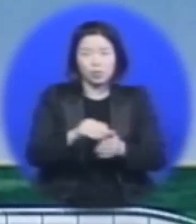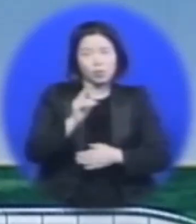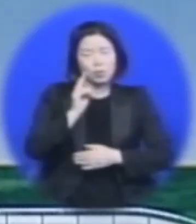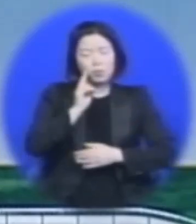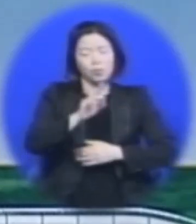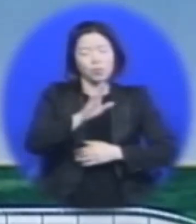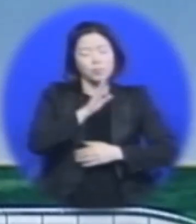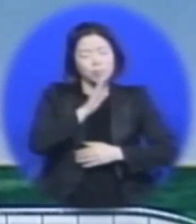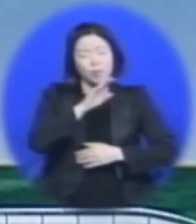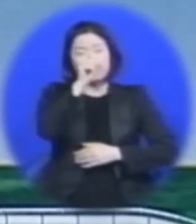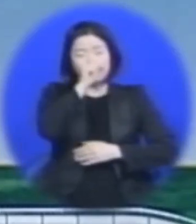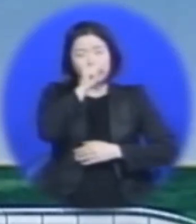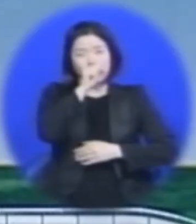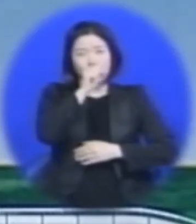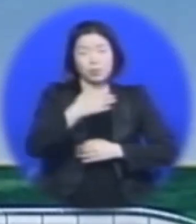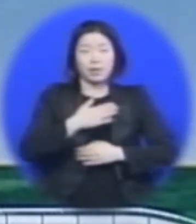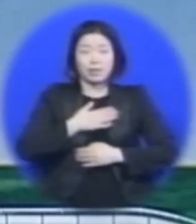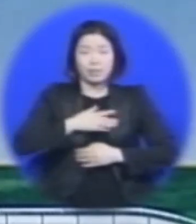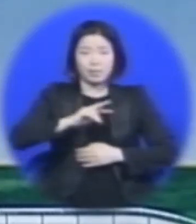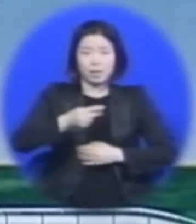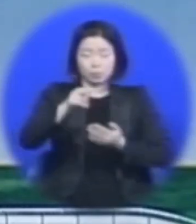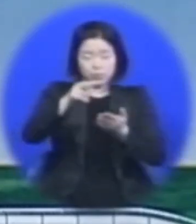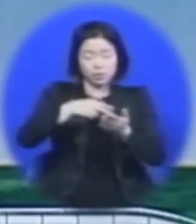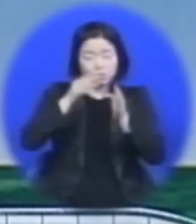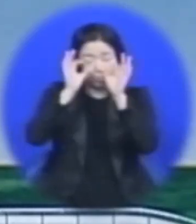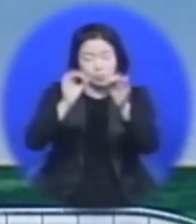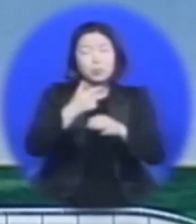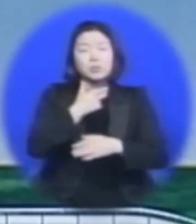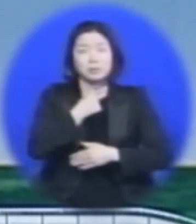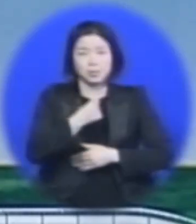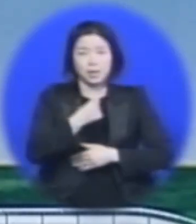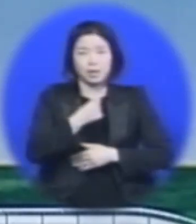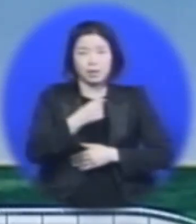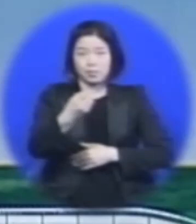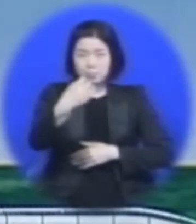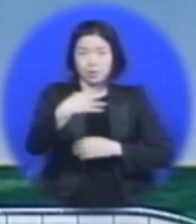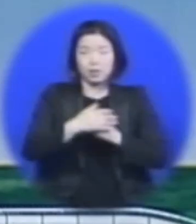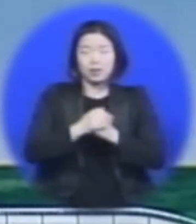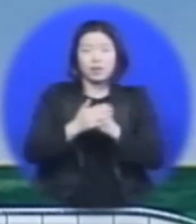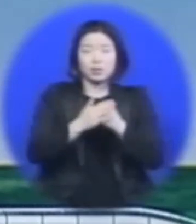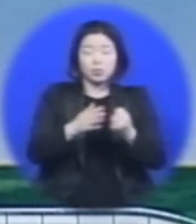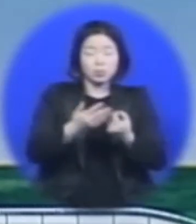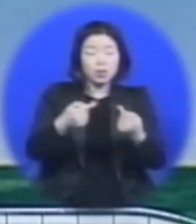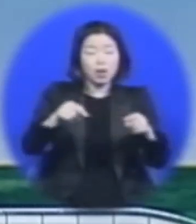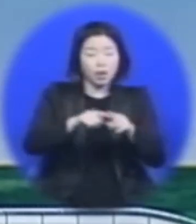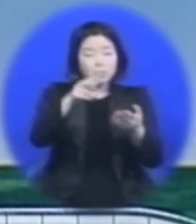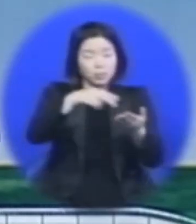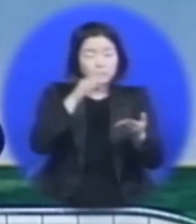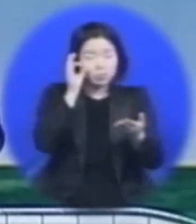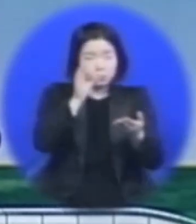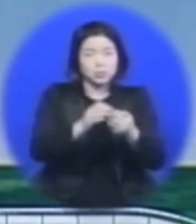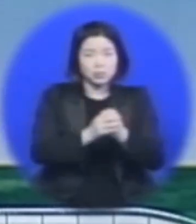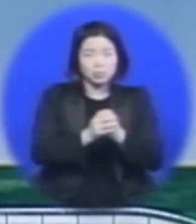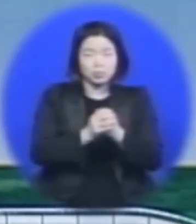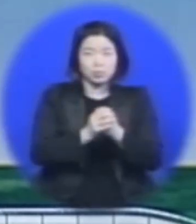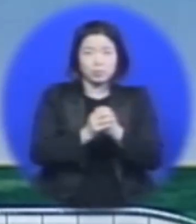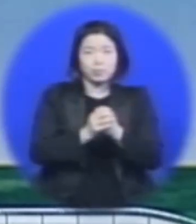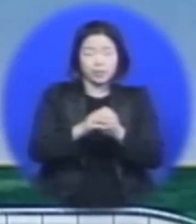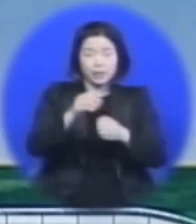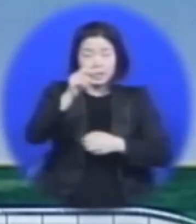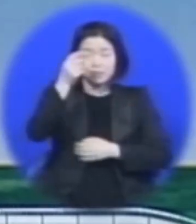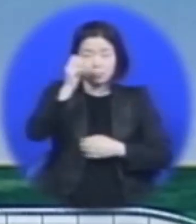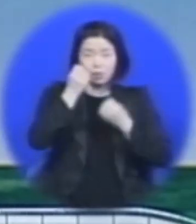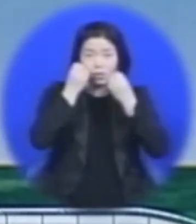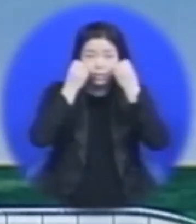내용이 좋다고 나도 한번 읽어 보고 싶다 그러더랍니다 그래서 그러면 읽어 보시자 그래서 신약 성경을 같이